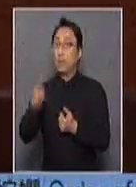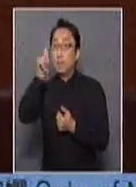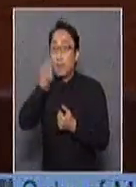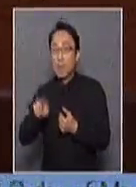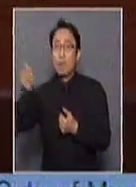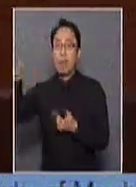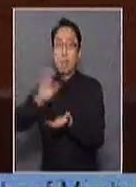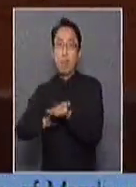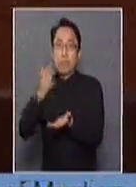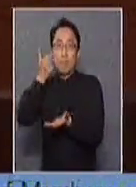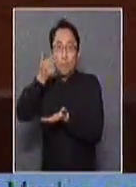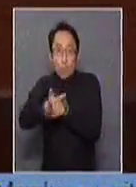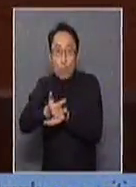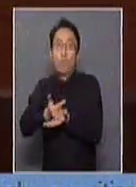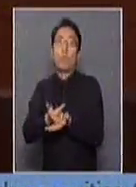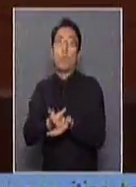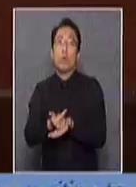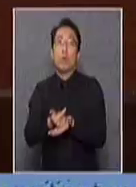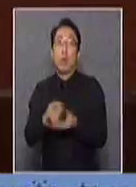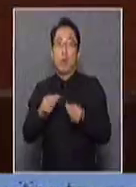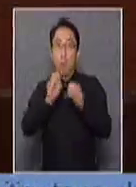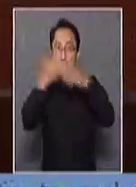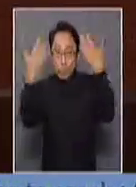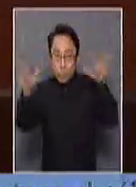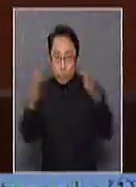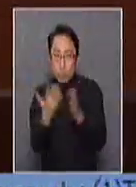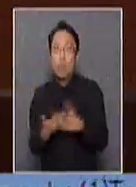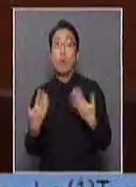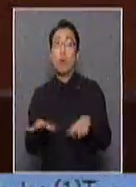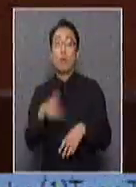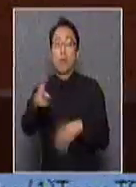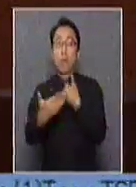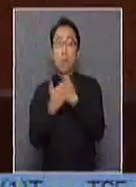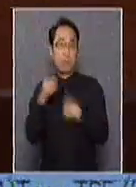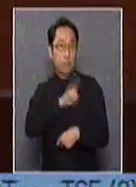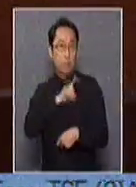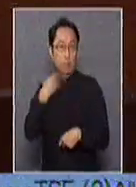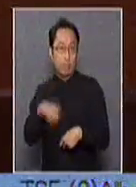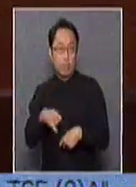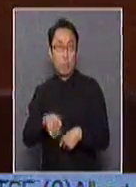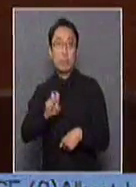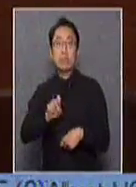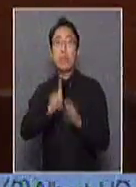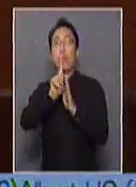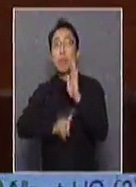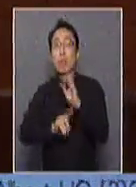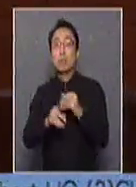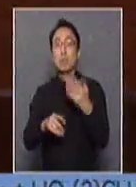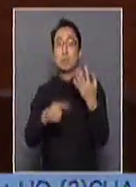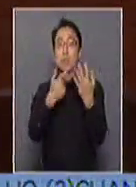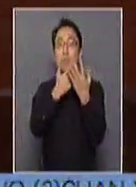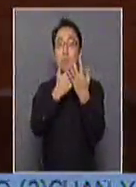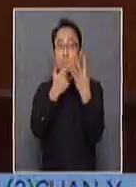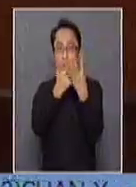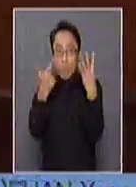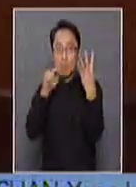無靈，春藥失效。梁振英的民望是節節下降，最新評分是 48.1 分，支